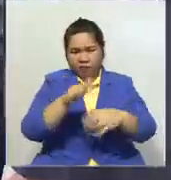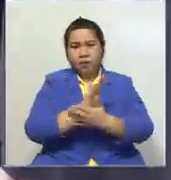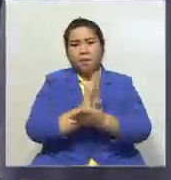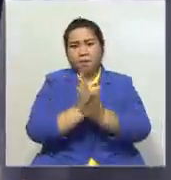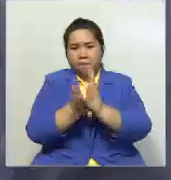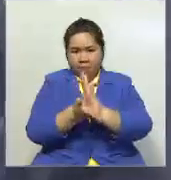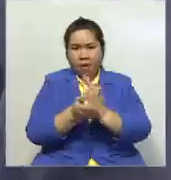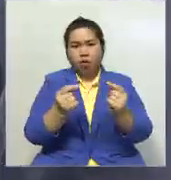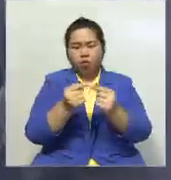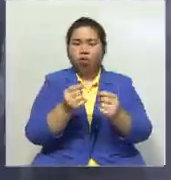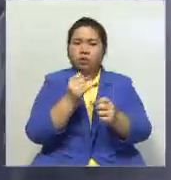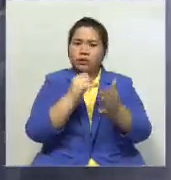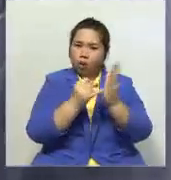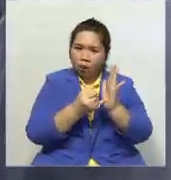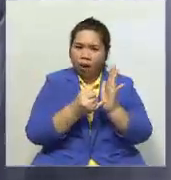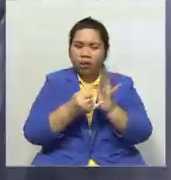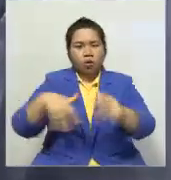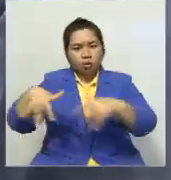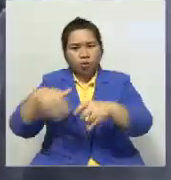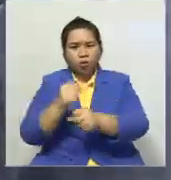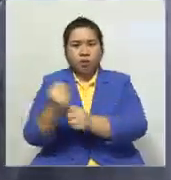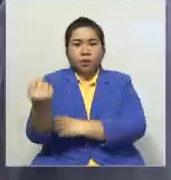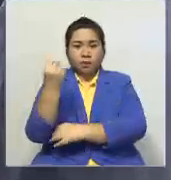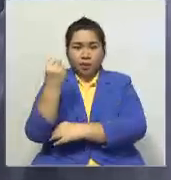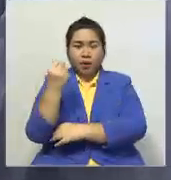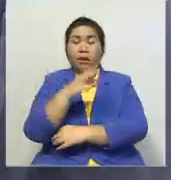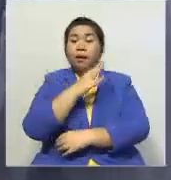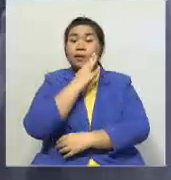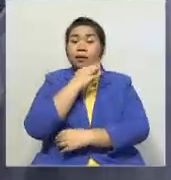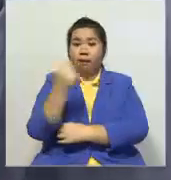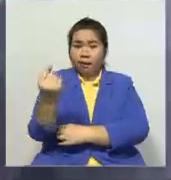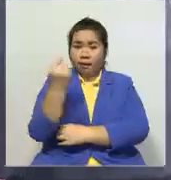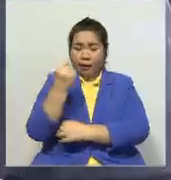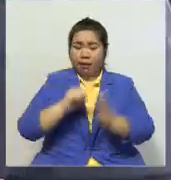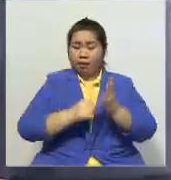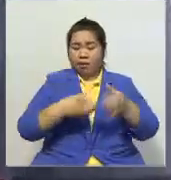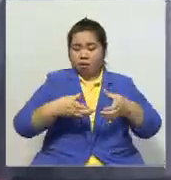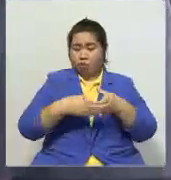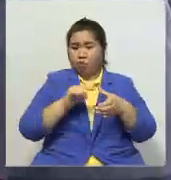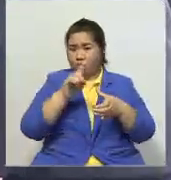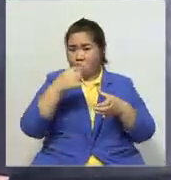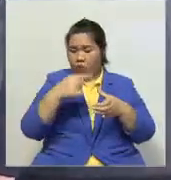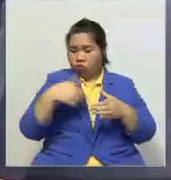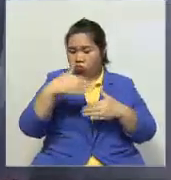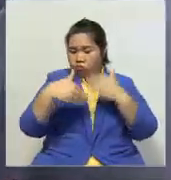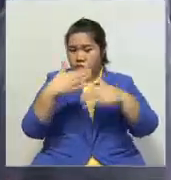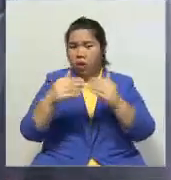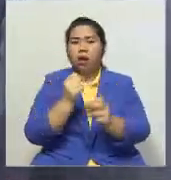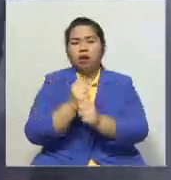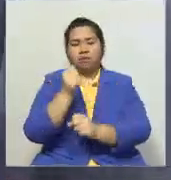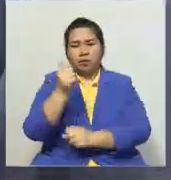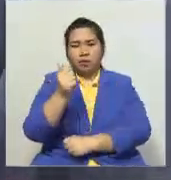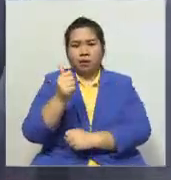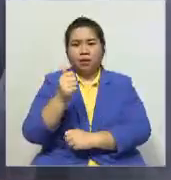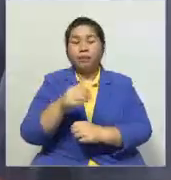างของจังหวัดโครงสร้างของชุมชนให้เกิดความเข้มแข็งก่อนเพราะความเข้มแข็งที่เริ่มจากชุมชนจะเกิดความยั่งยืนมากยิ่งขึ้นในขณะ